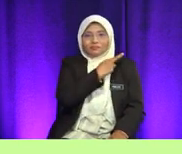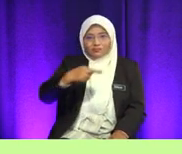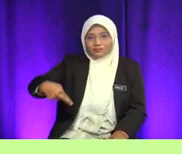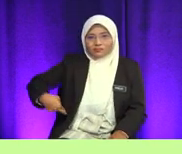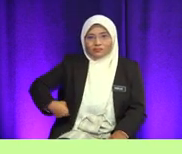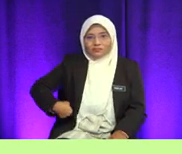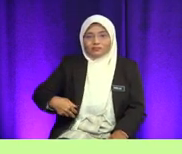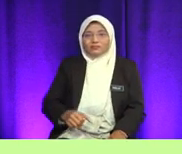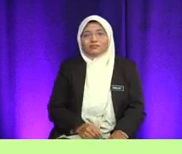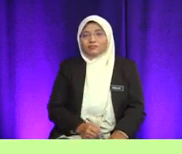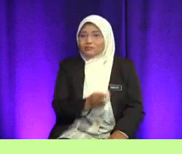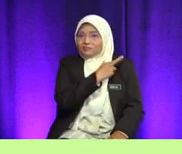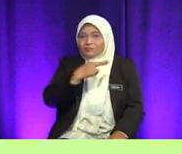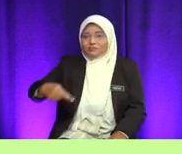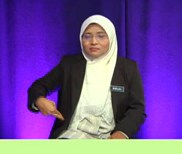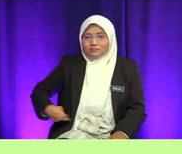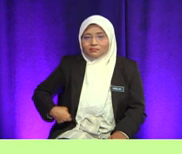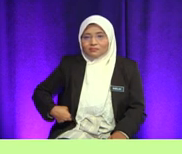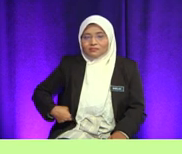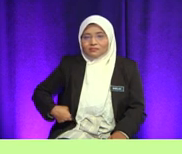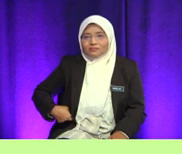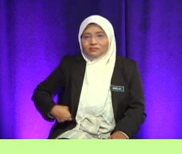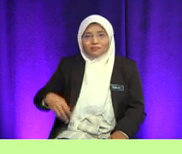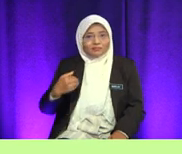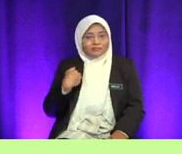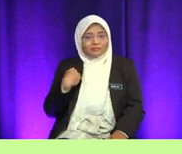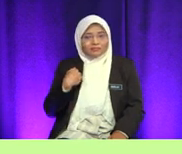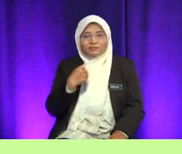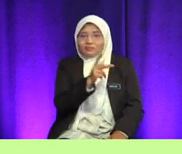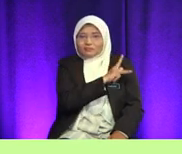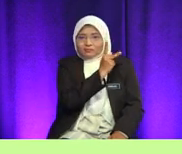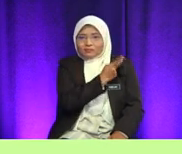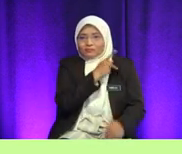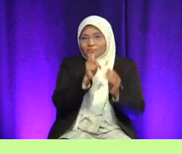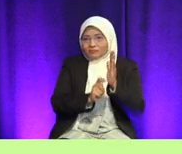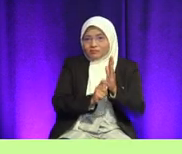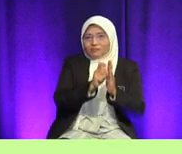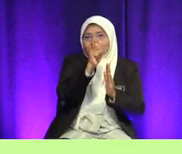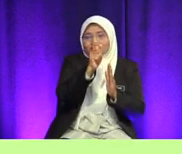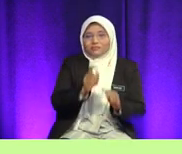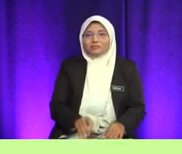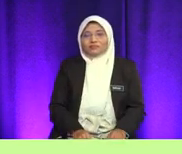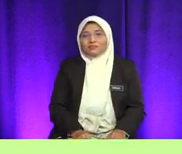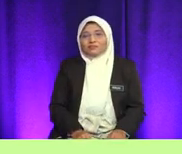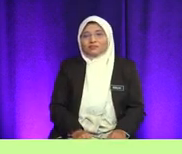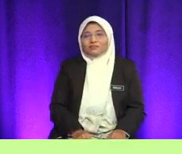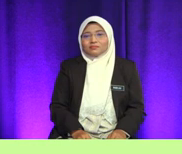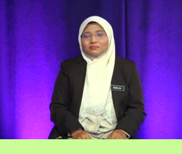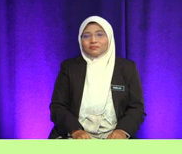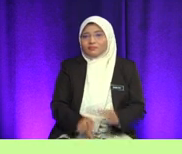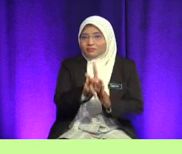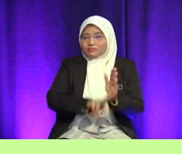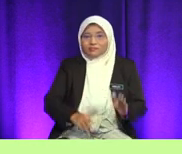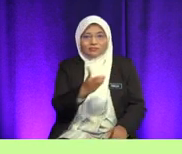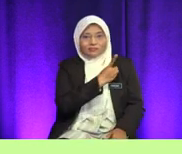merupakan pemerintah yang mempunyai kuasa tertinggi kedudukan dan kedaulatan raja